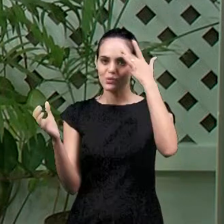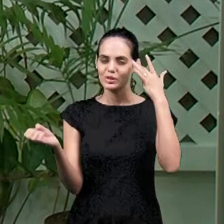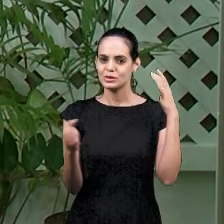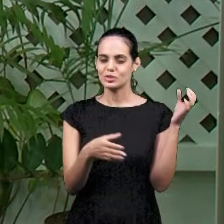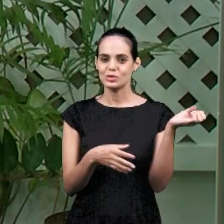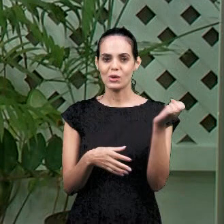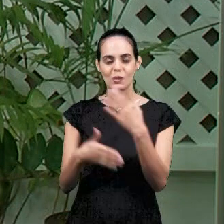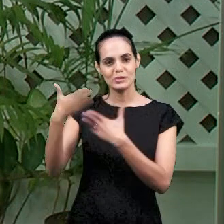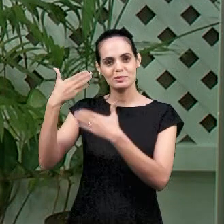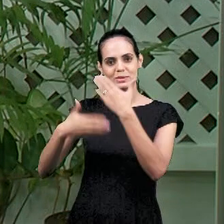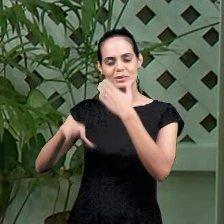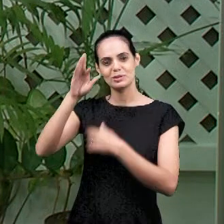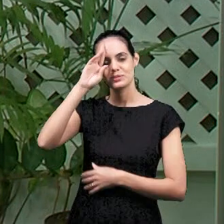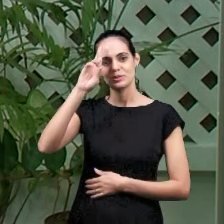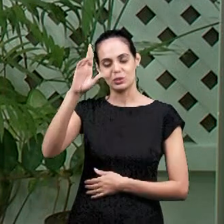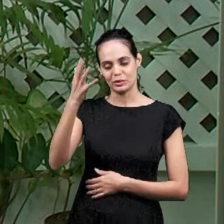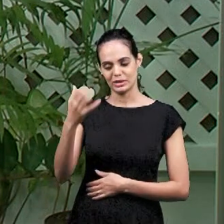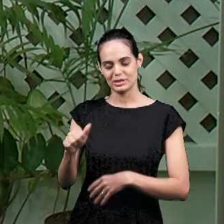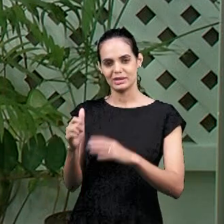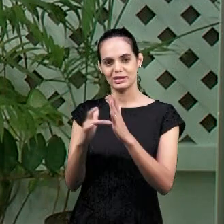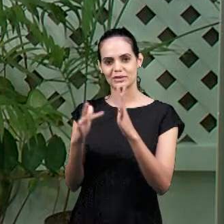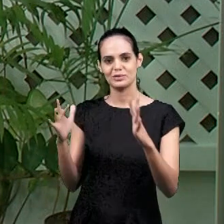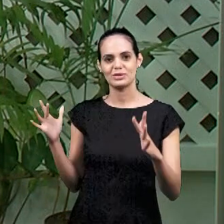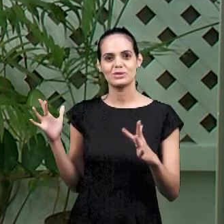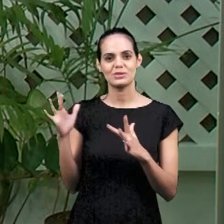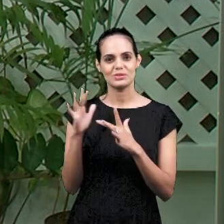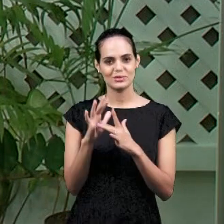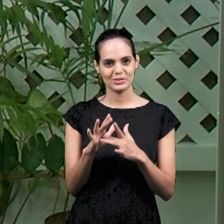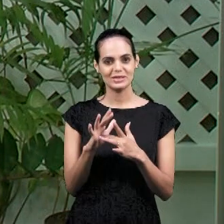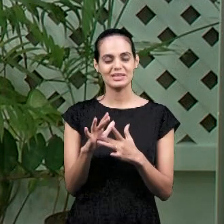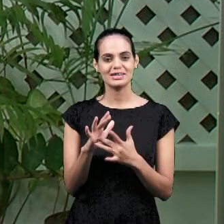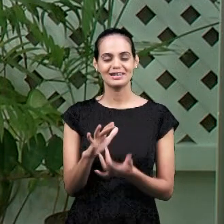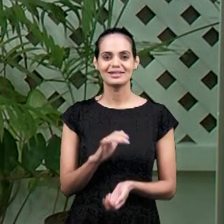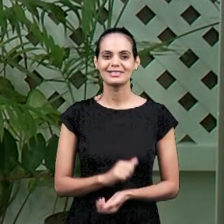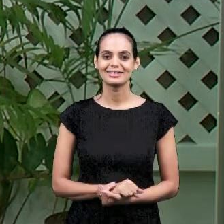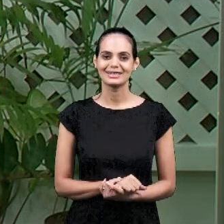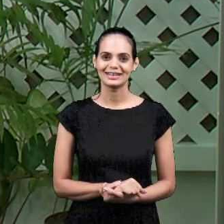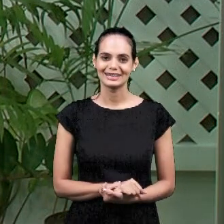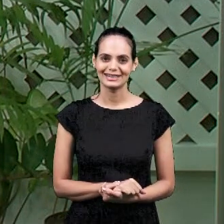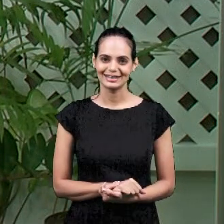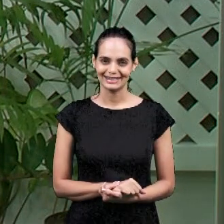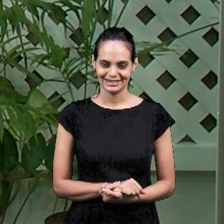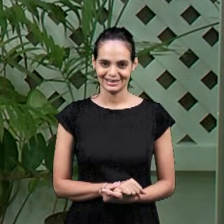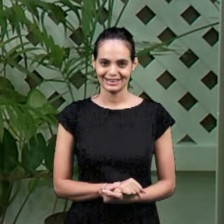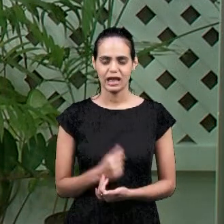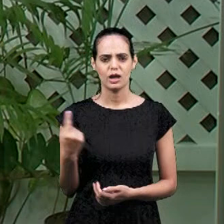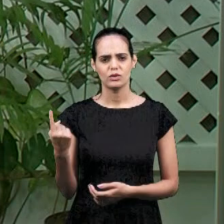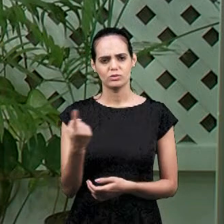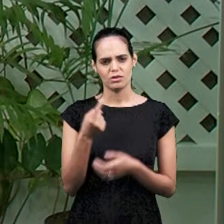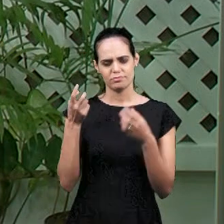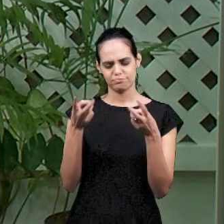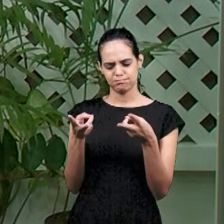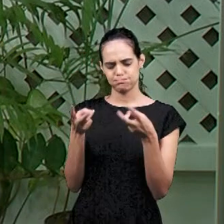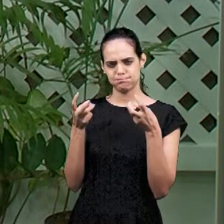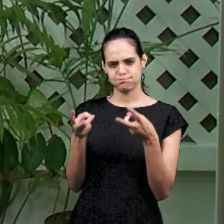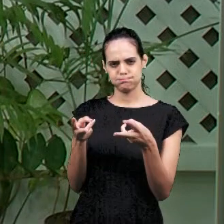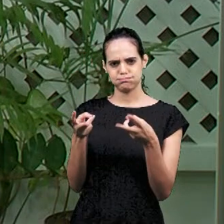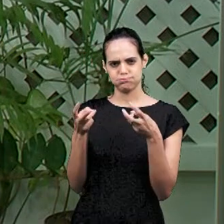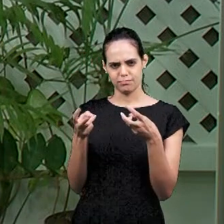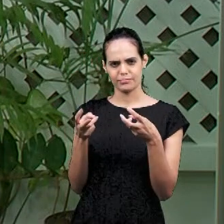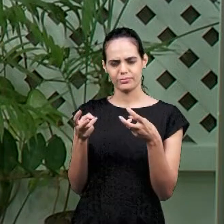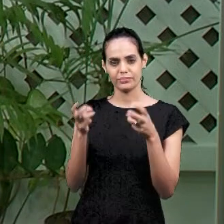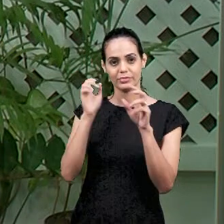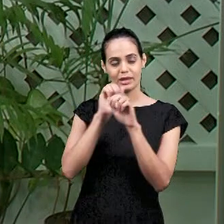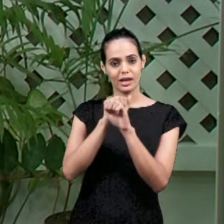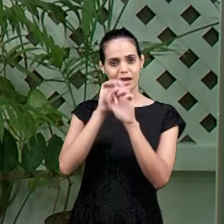converti à l'église centrale à Santiago de Chili, la sœur Martha. Mes frères, quand